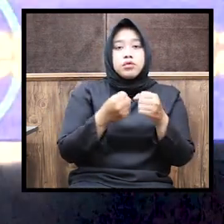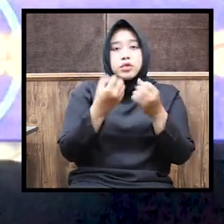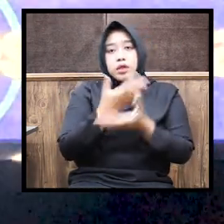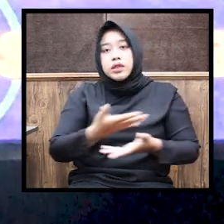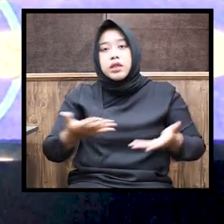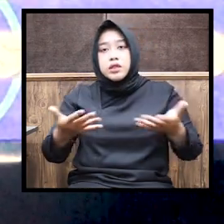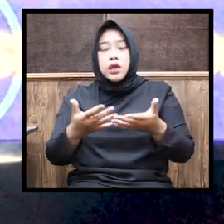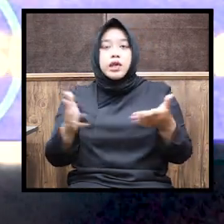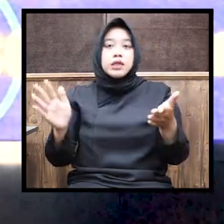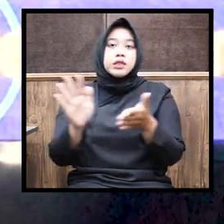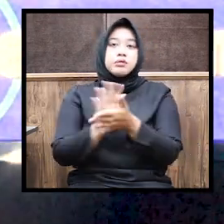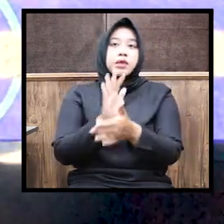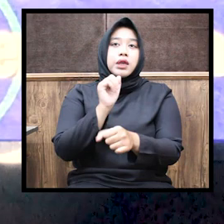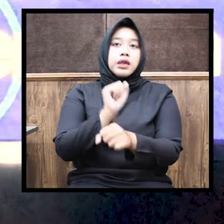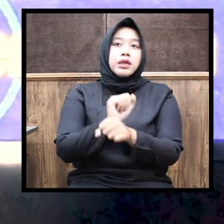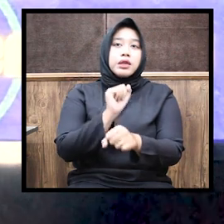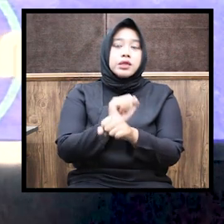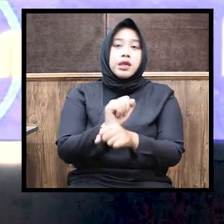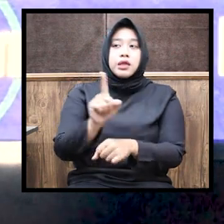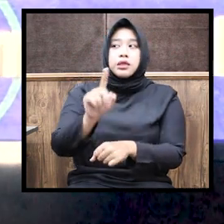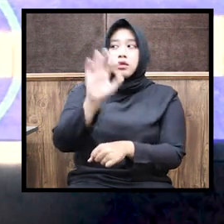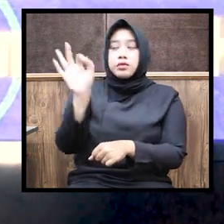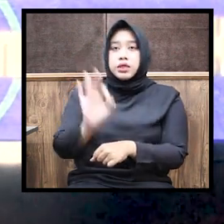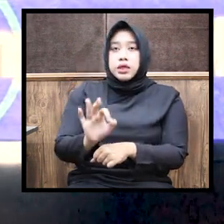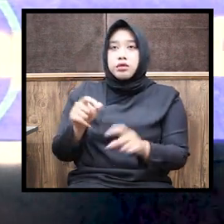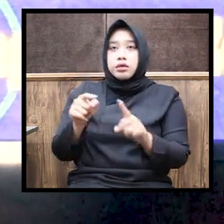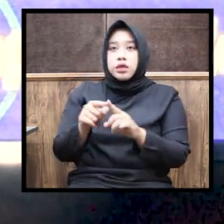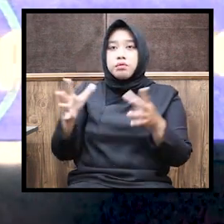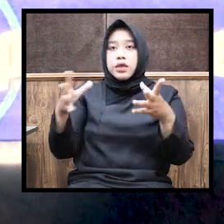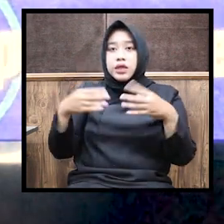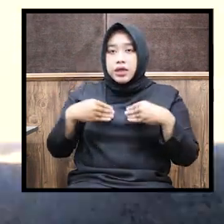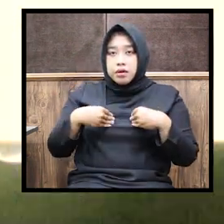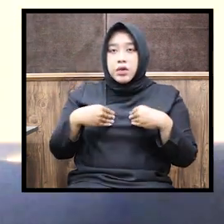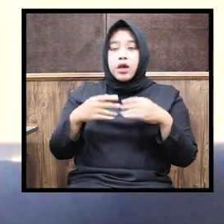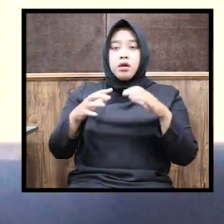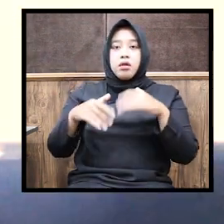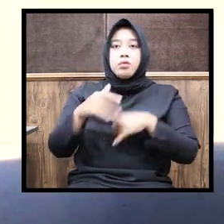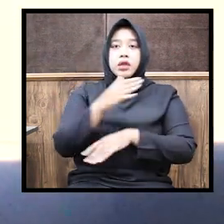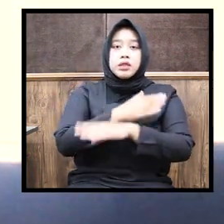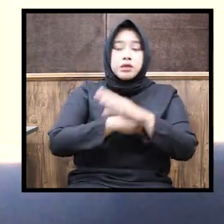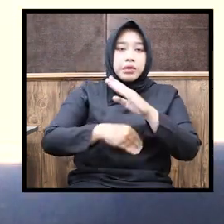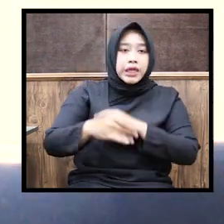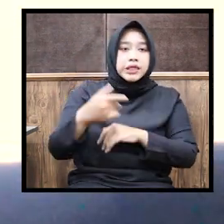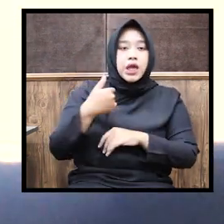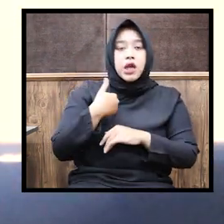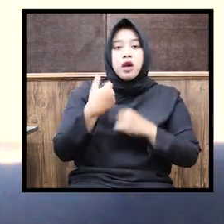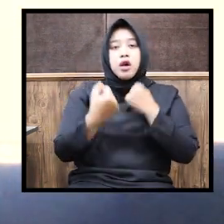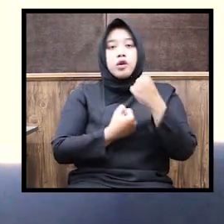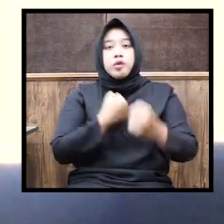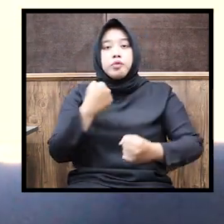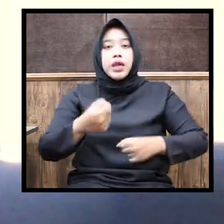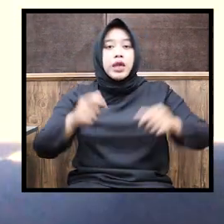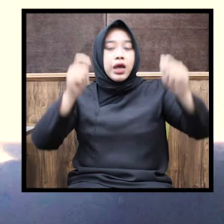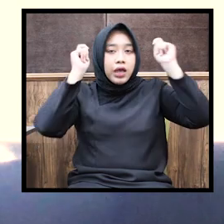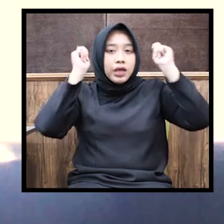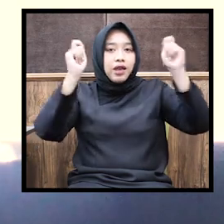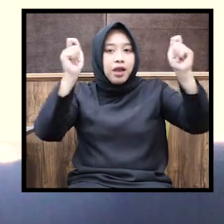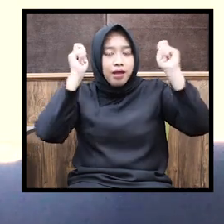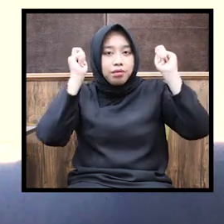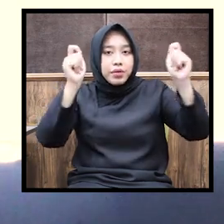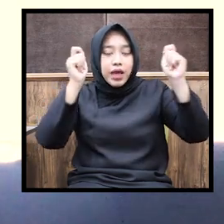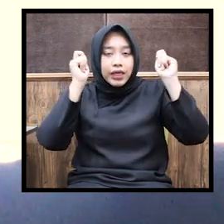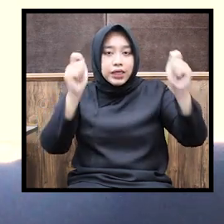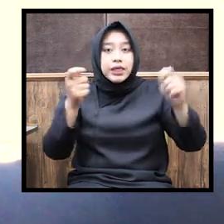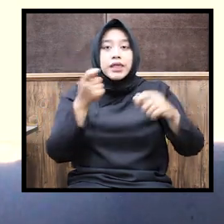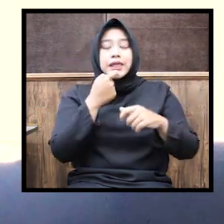1% untuk penerimaan di vabel kemudian juga ada upaya untuk melakukan kampanye-kampanye